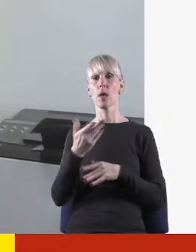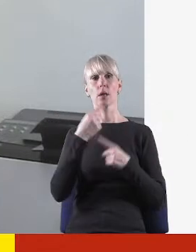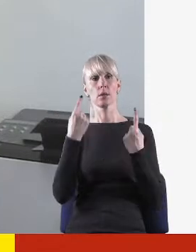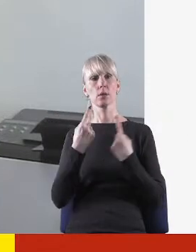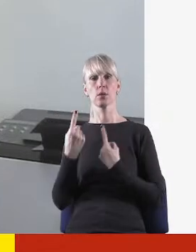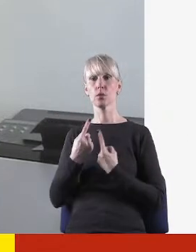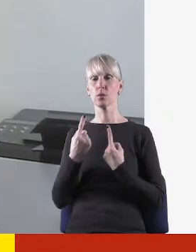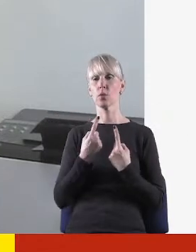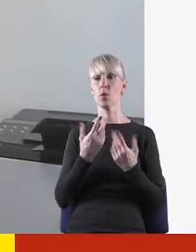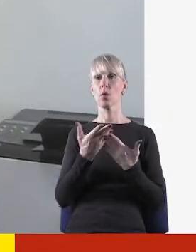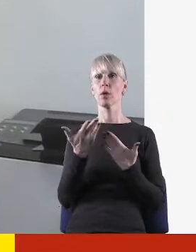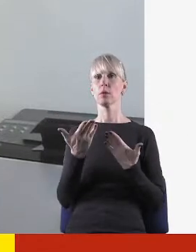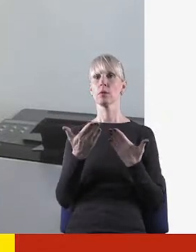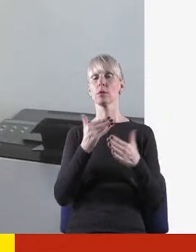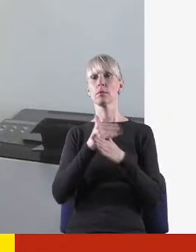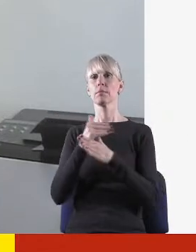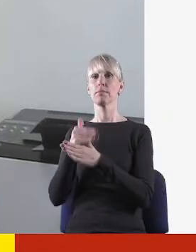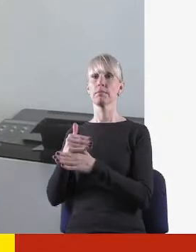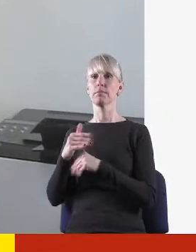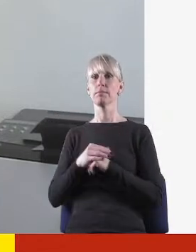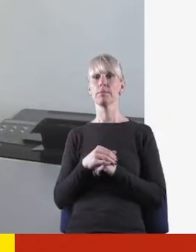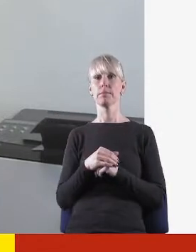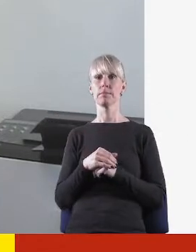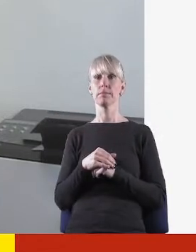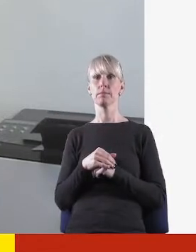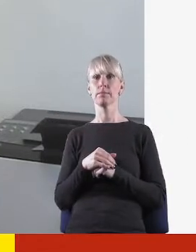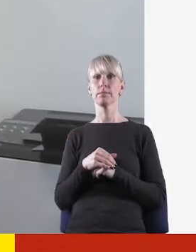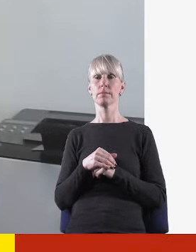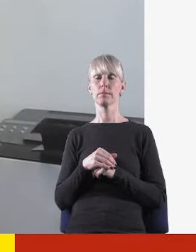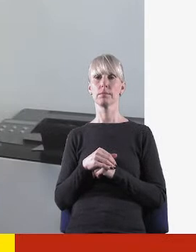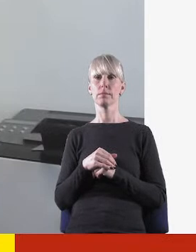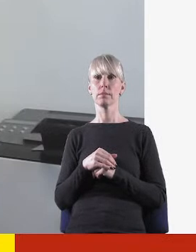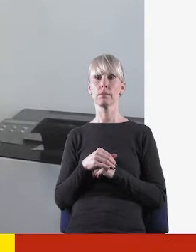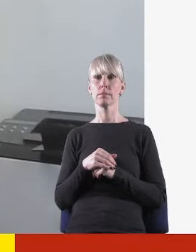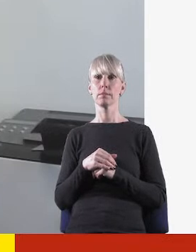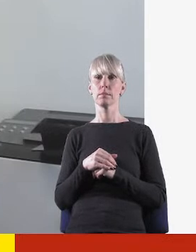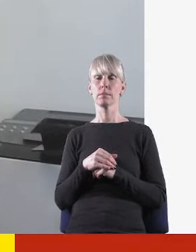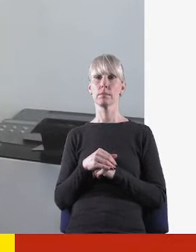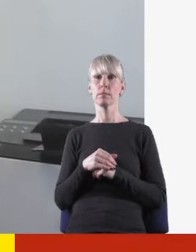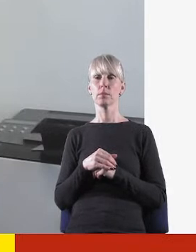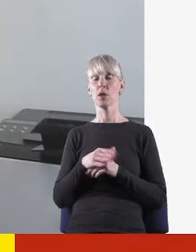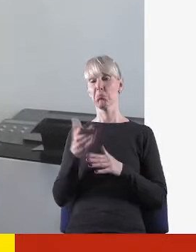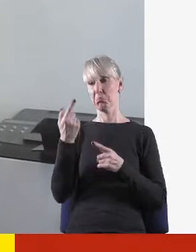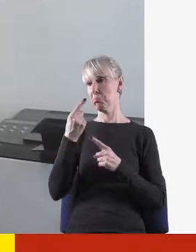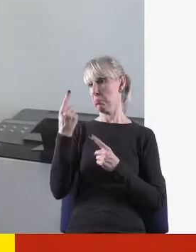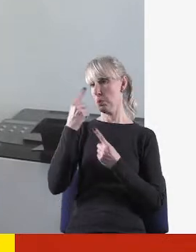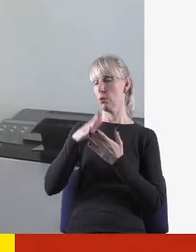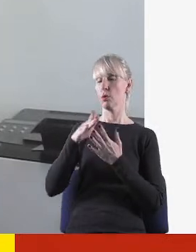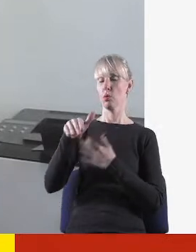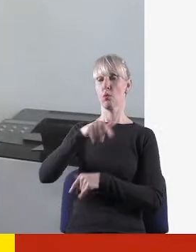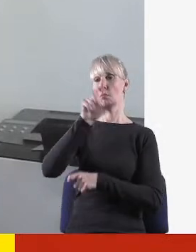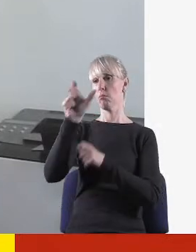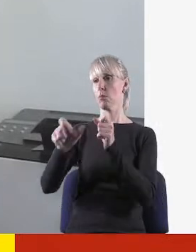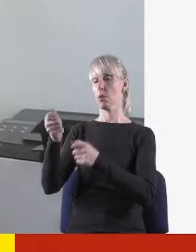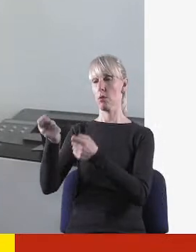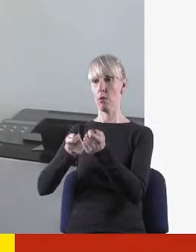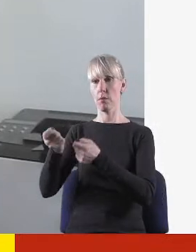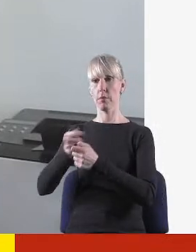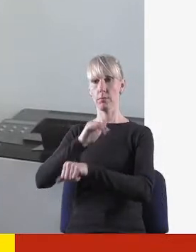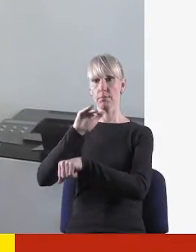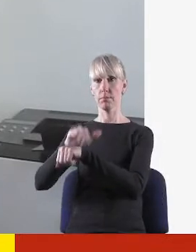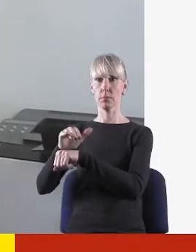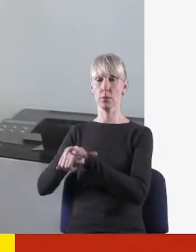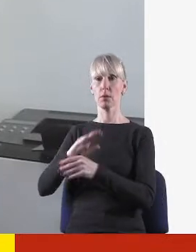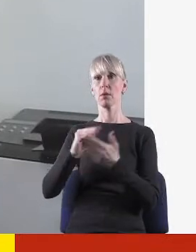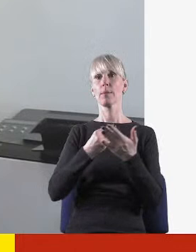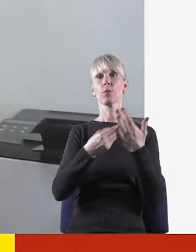naszych przedsiębiorców. I co też mogą potwierdzić, myślę, tutaj kierownicy czy dyrektorzy naszych jednostek, czy pana dyrektora